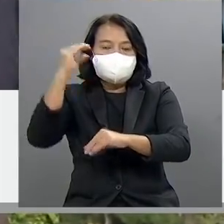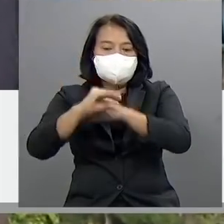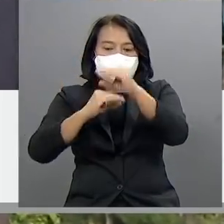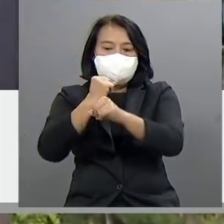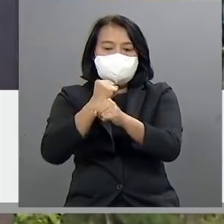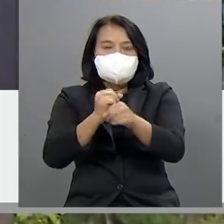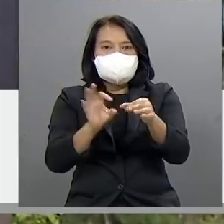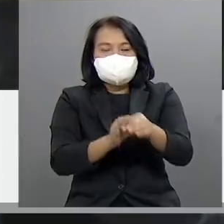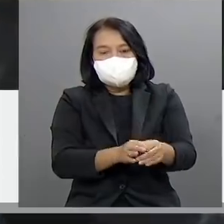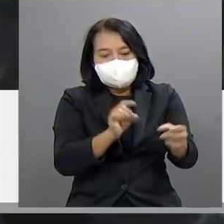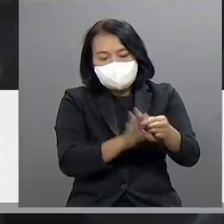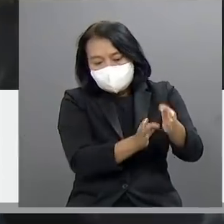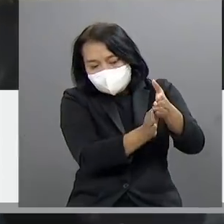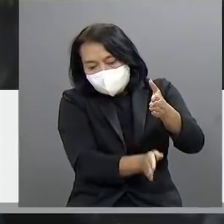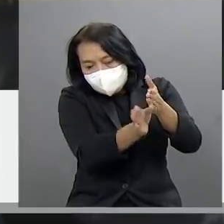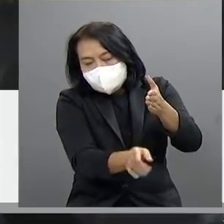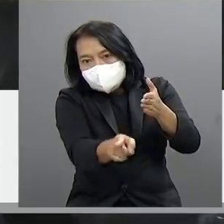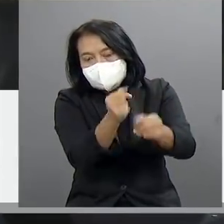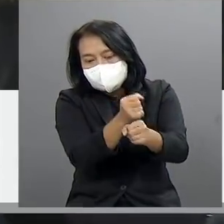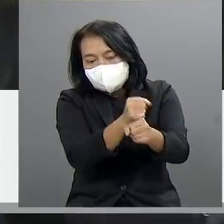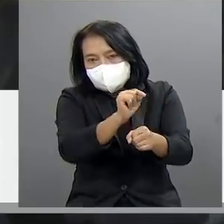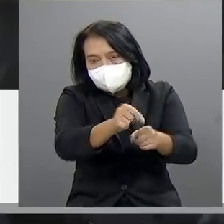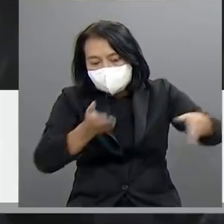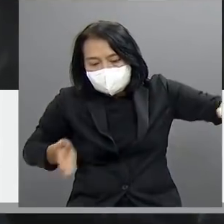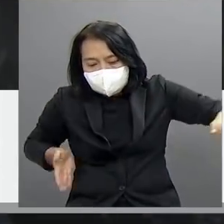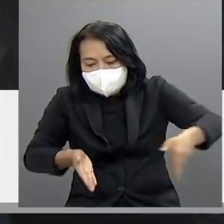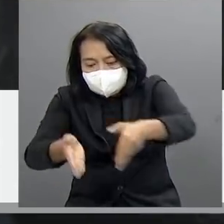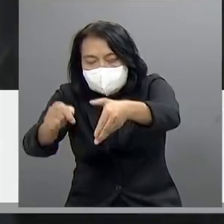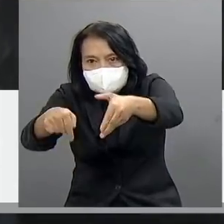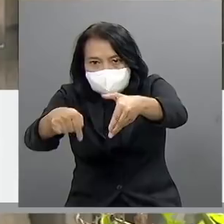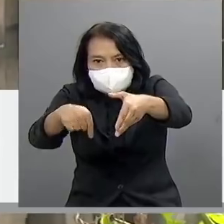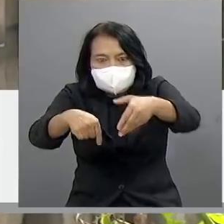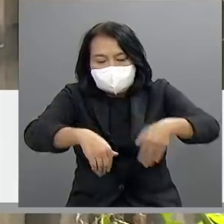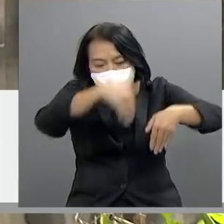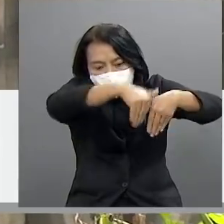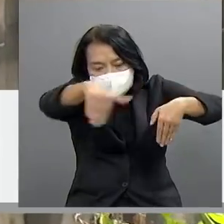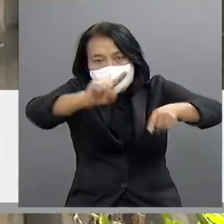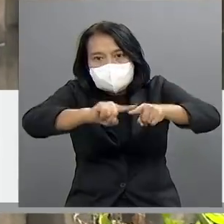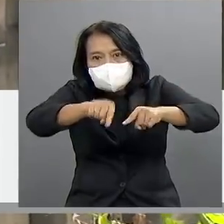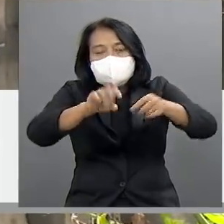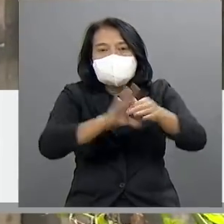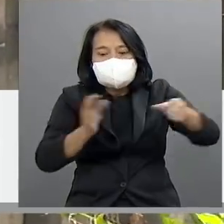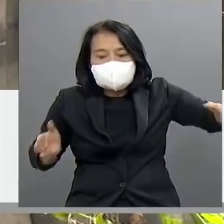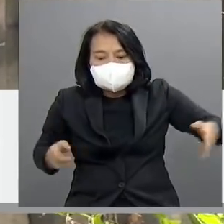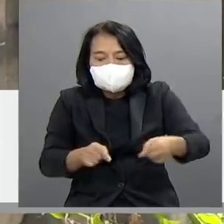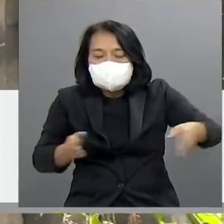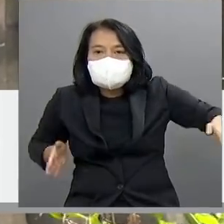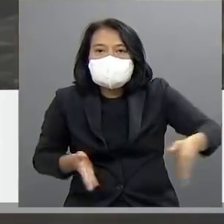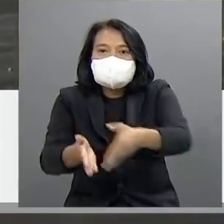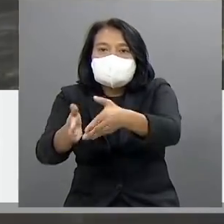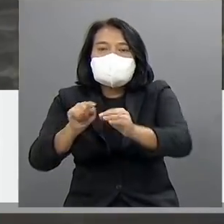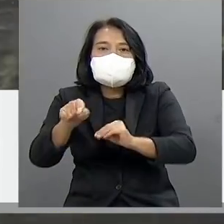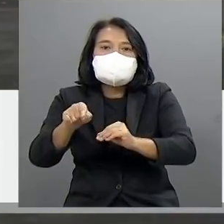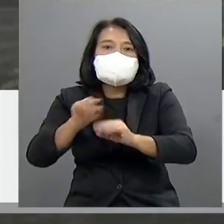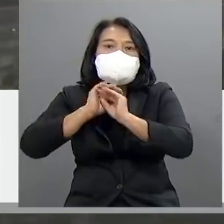ริมคลองเข้ามาก่อสร้างบริเวณนี้ซึ่งเป็นส่วนหนึ่งของคลองลาดพร้าวใหญ่นะคะที่จะเชื่อมต่อกันเขาก็เห็นผู้รับเห